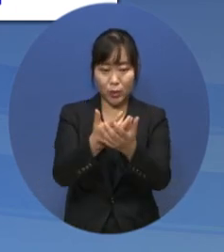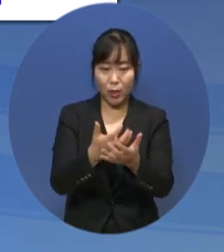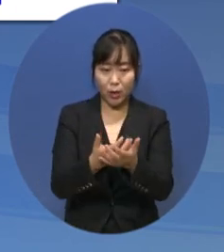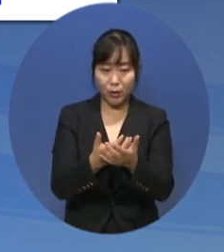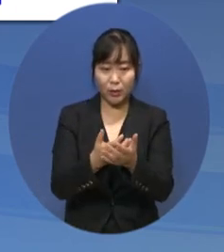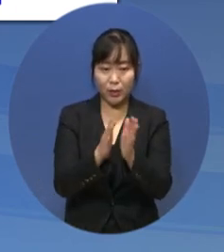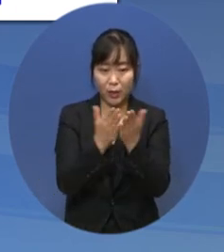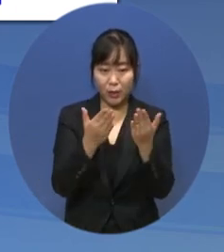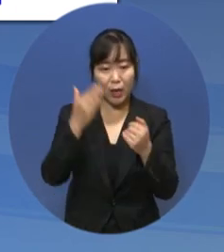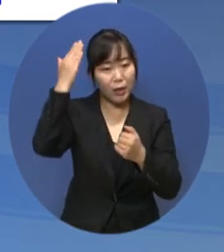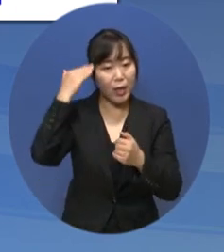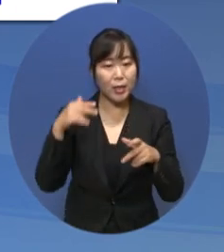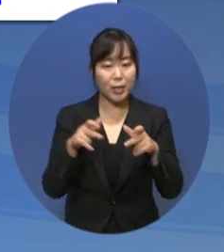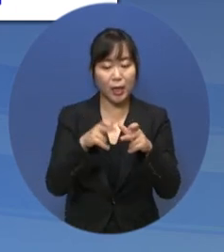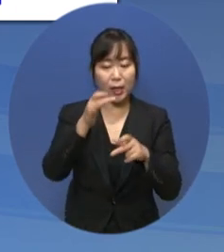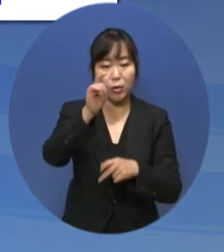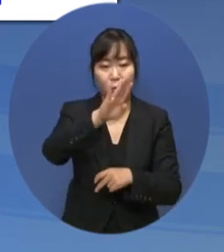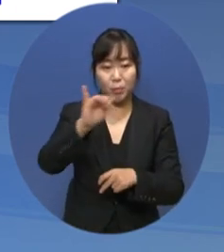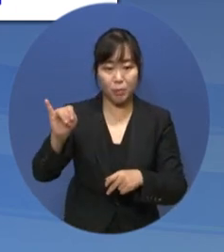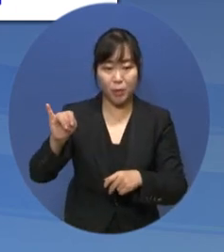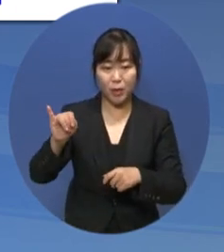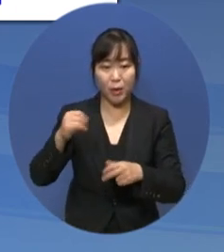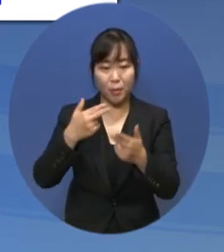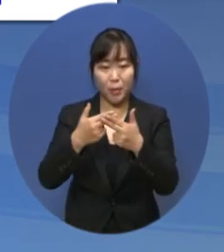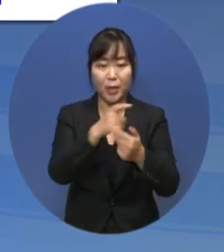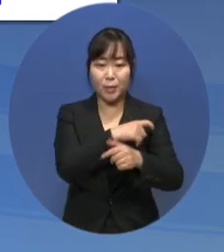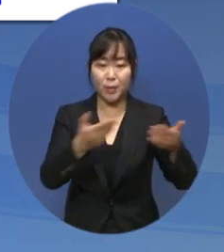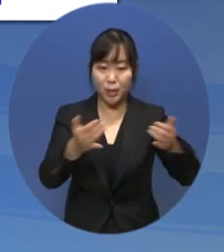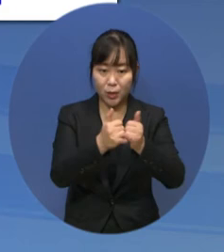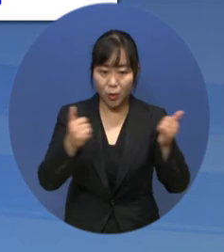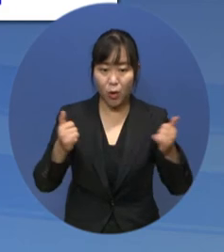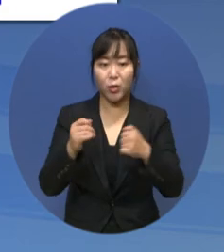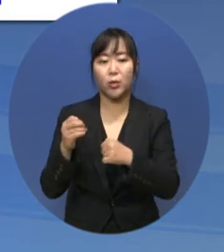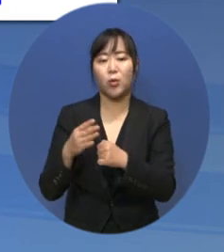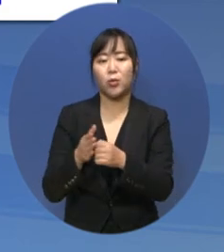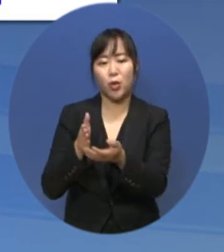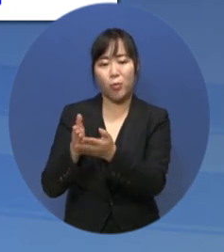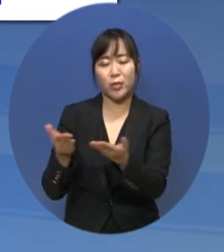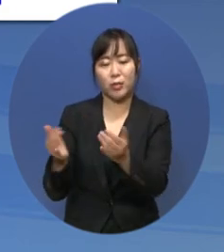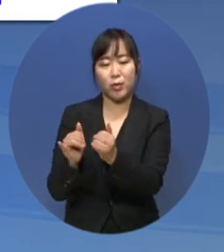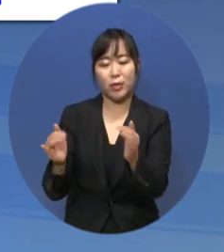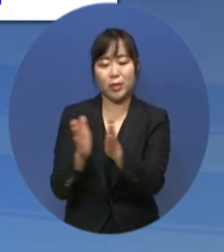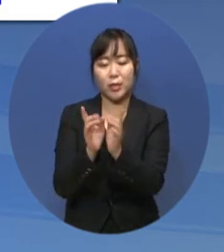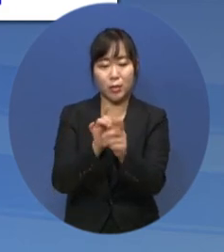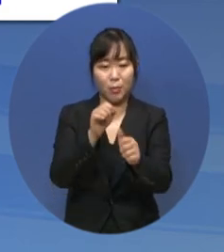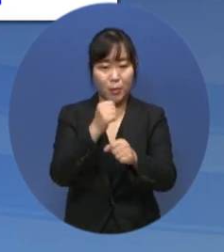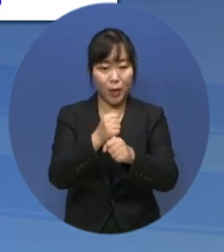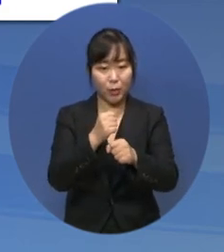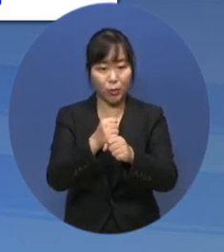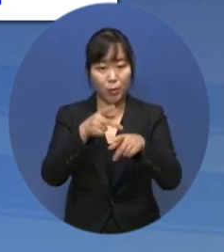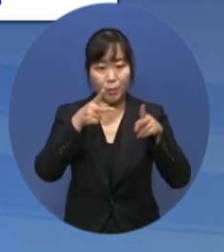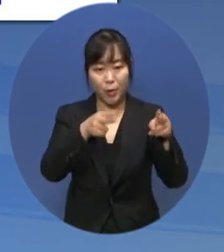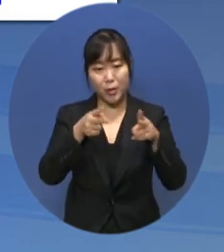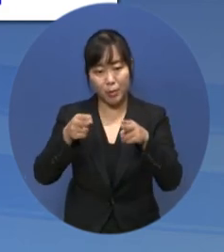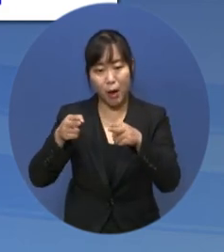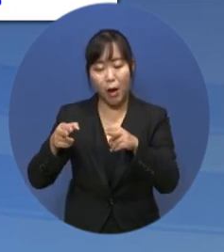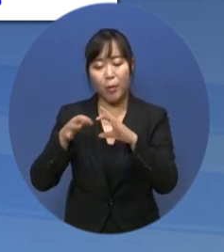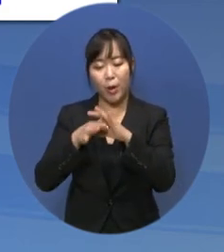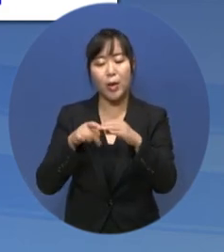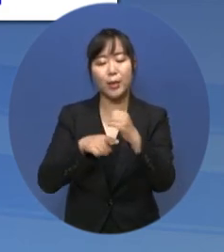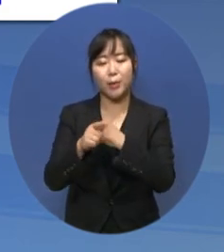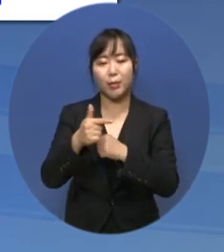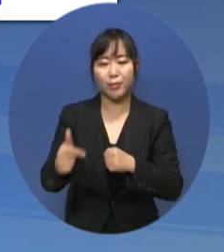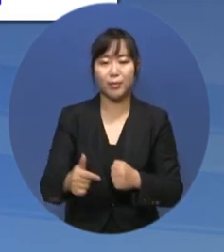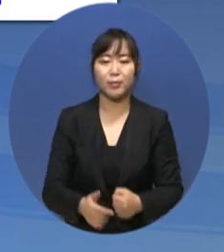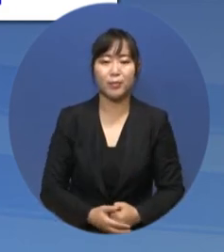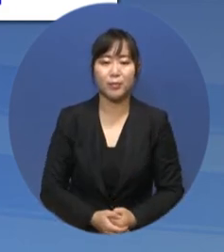대한장애인 럭비협회 임직원들과 휠체어 럭비 전문 인력들이 직접 제작하고 편집한 데에 의의가